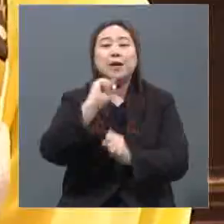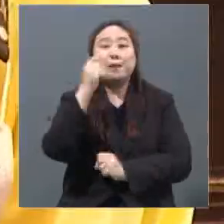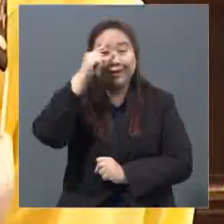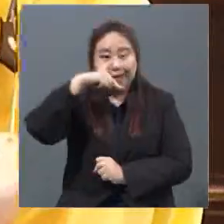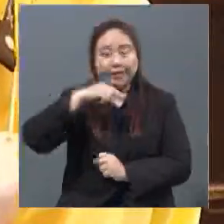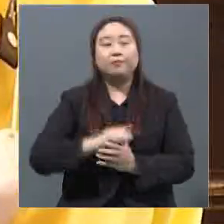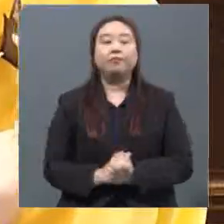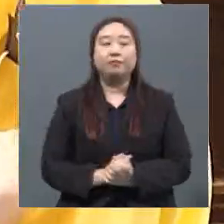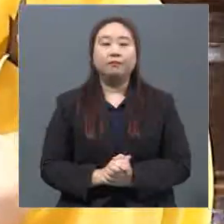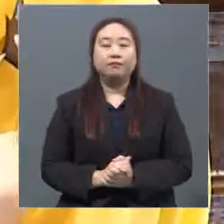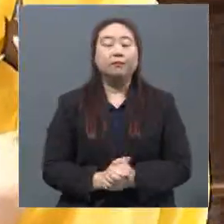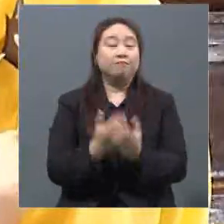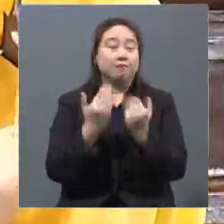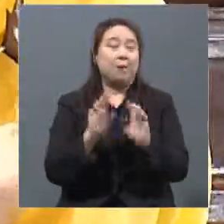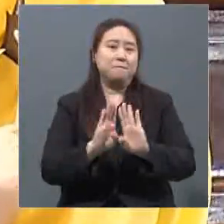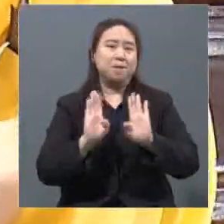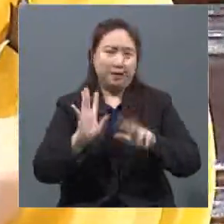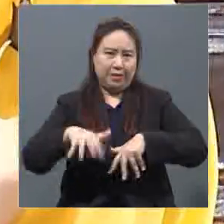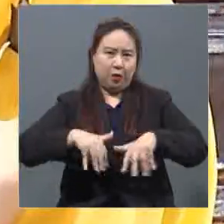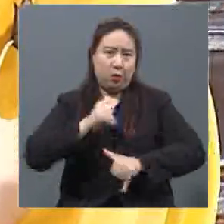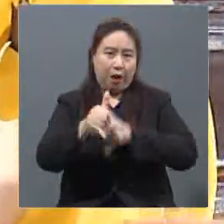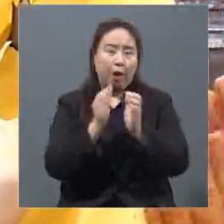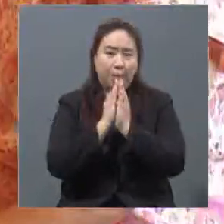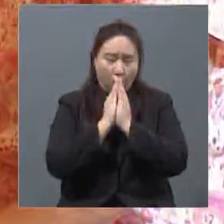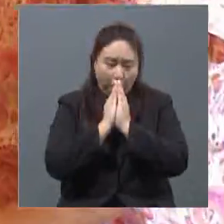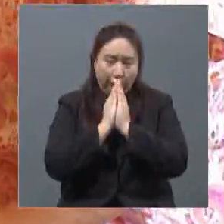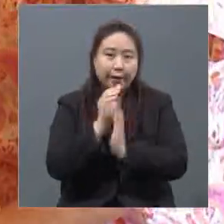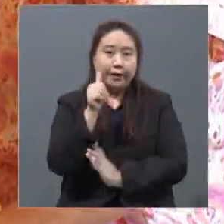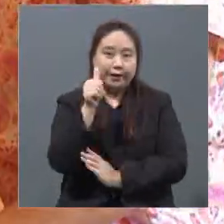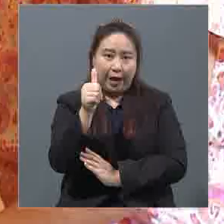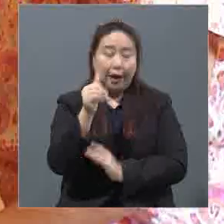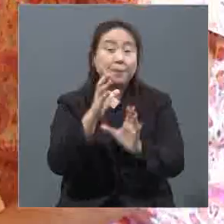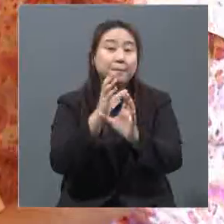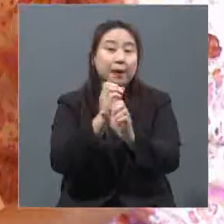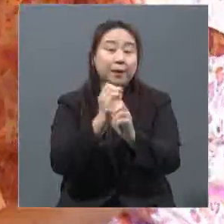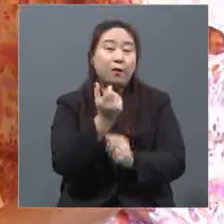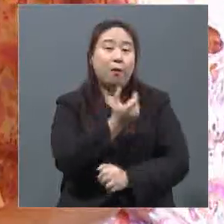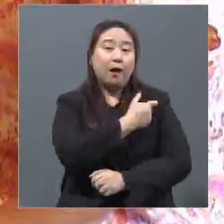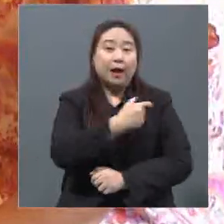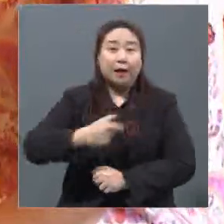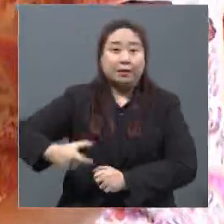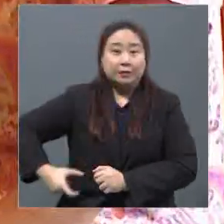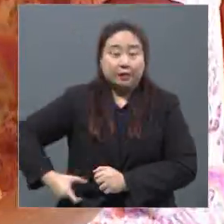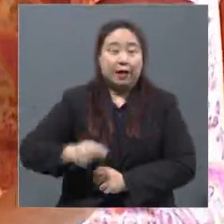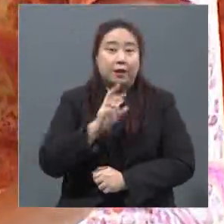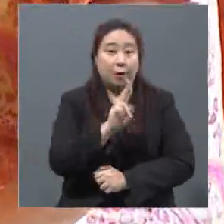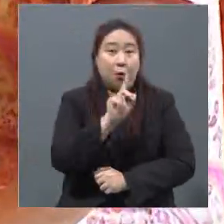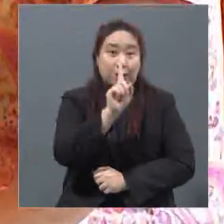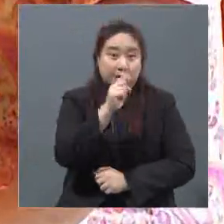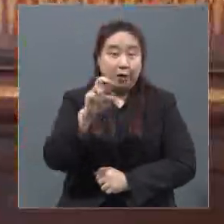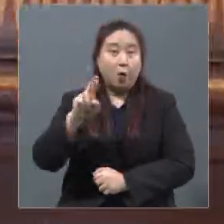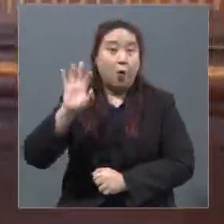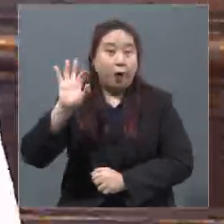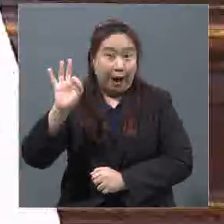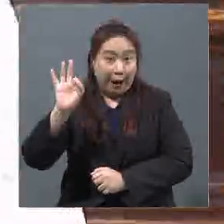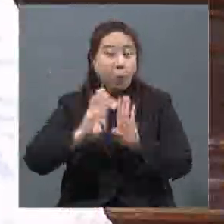สงกรานต์สำนักพระราชวังครับเปิดให้ประชาชนเข้ากราบถวายบังคมพระบรมรูปสมเด็จพระบูรพมหากษัตริยาธิราชใน